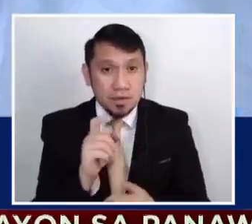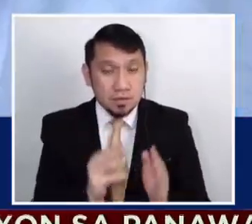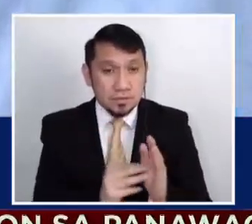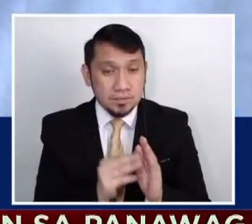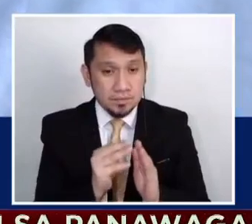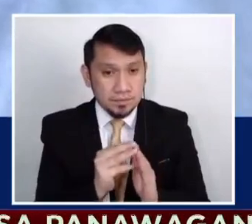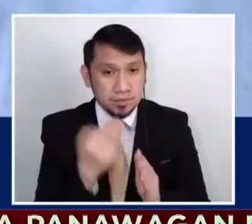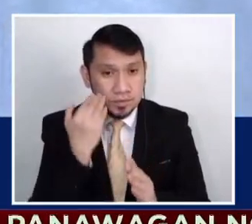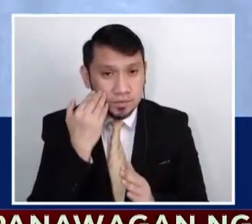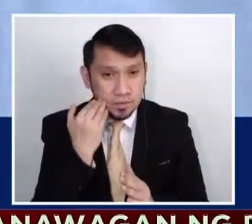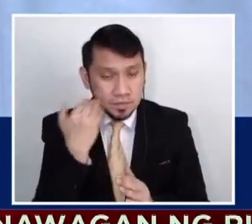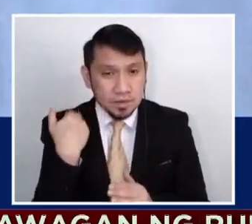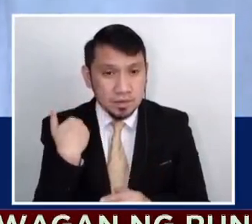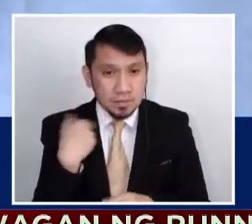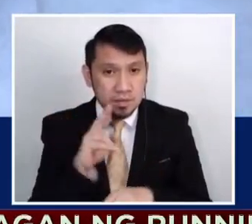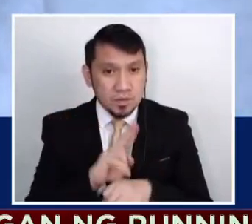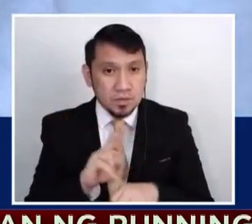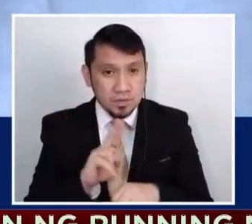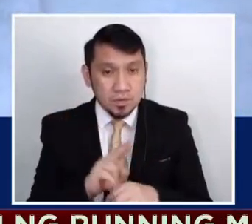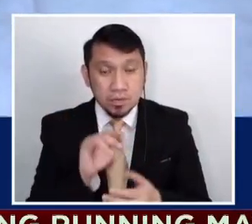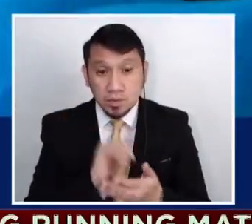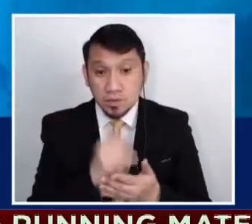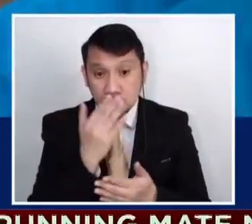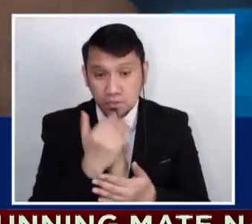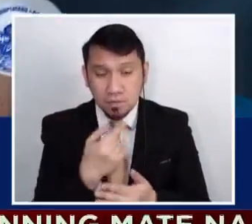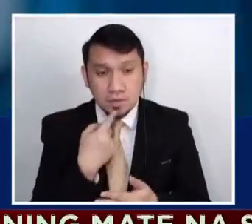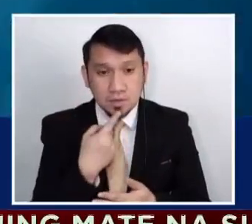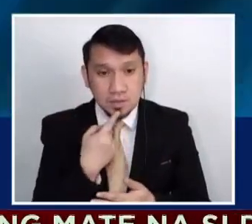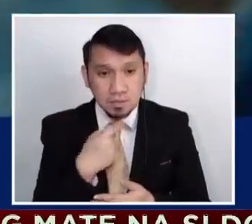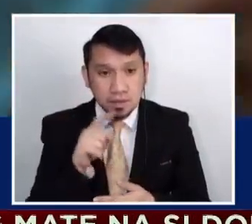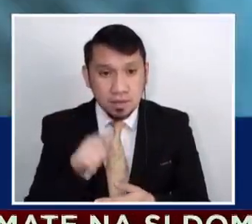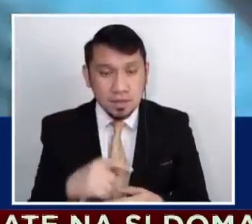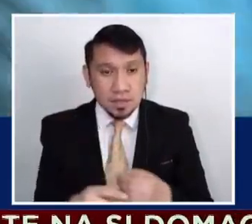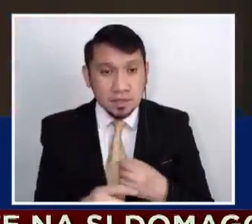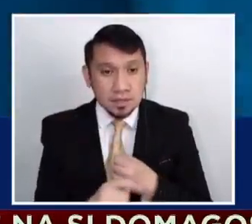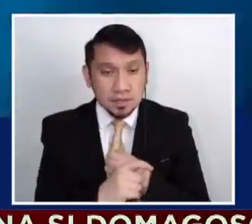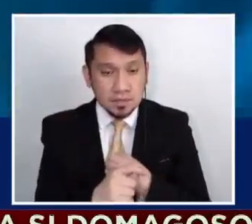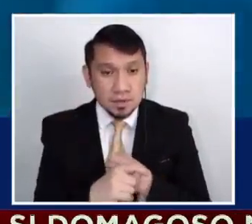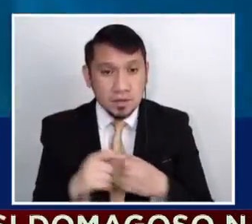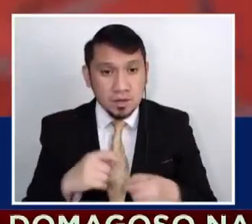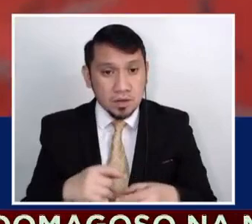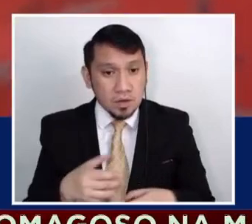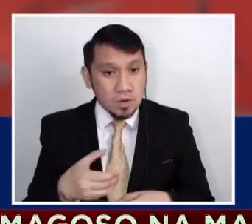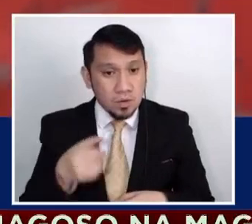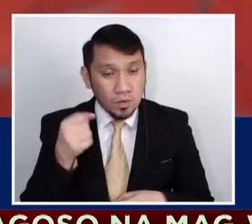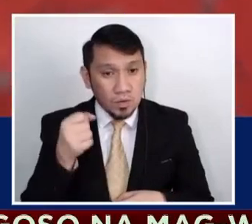doses pa ang hindi nagagamit. Kaya ayon kay Galvez, pansamantala nilang inihinto muna